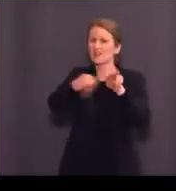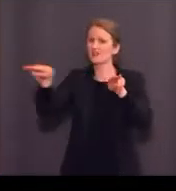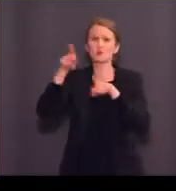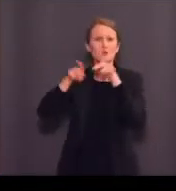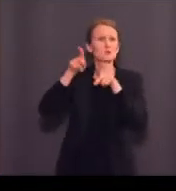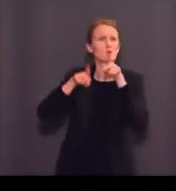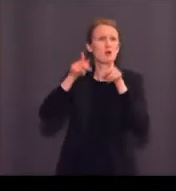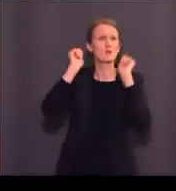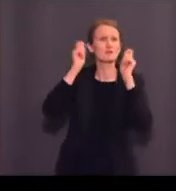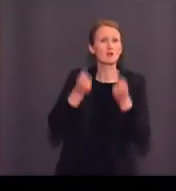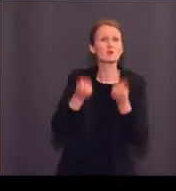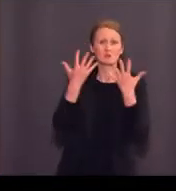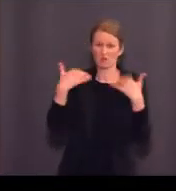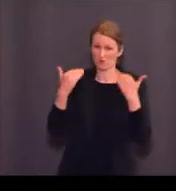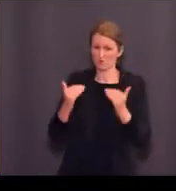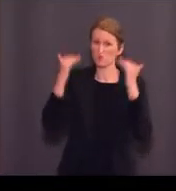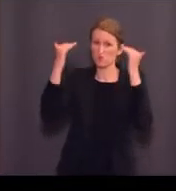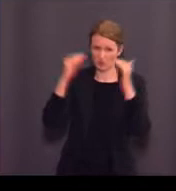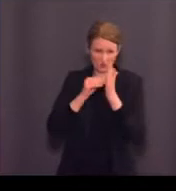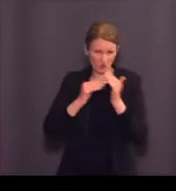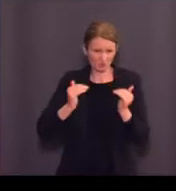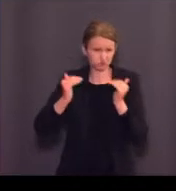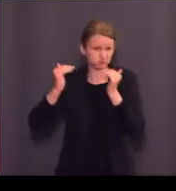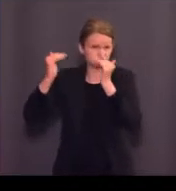d'augmenter et nous sommes désormais à un total de